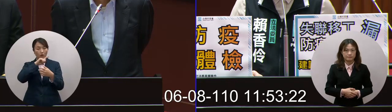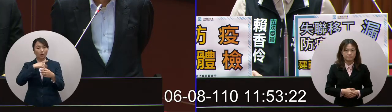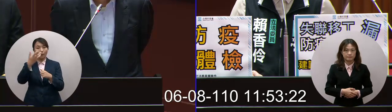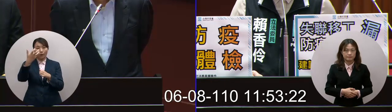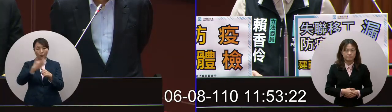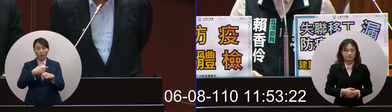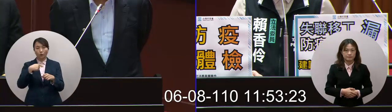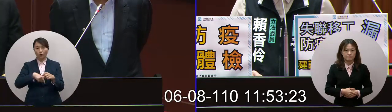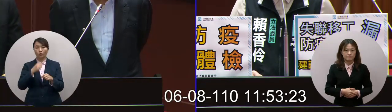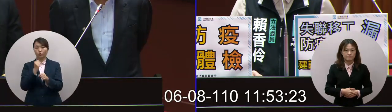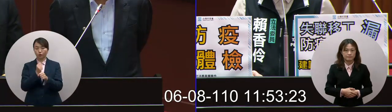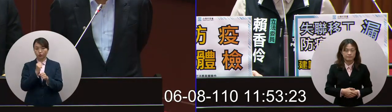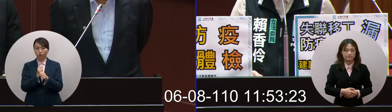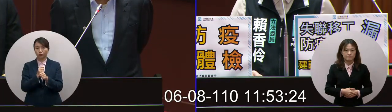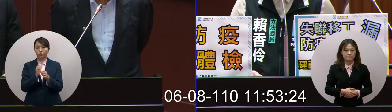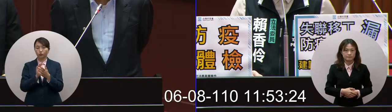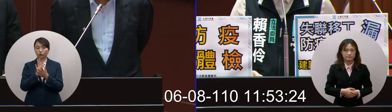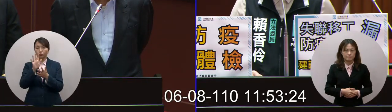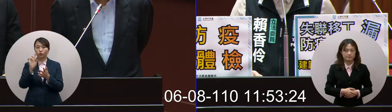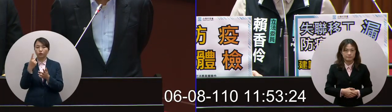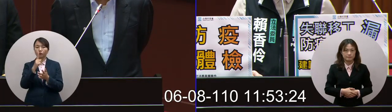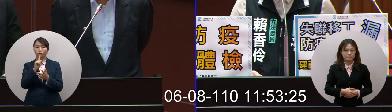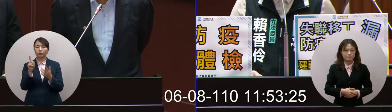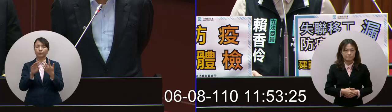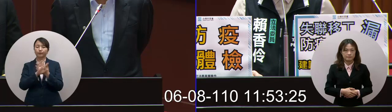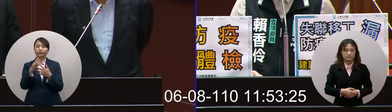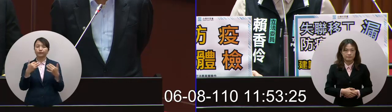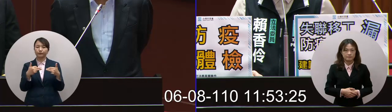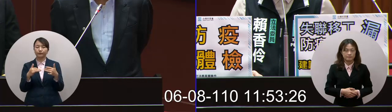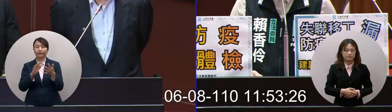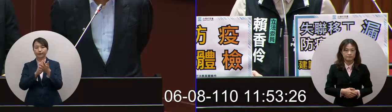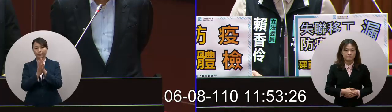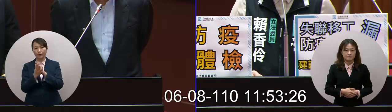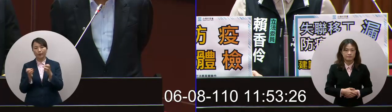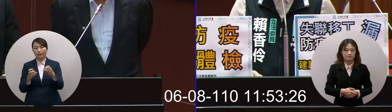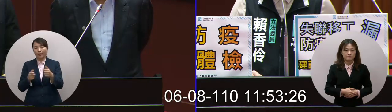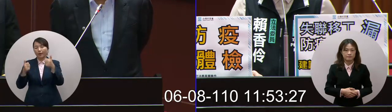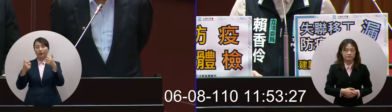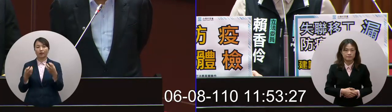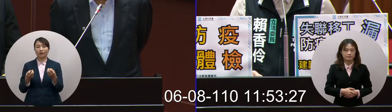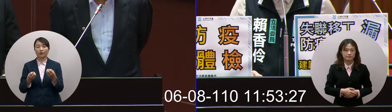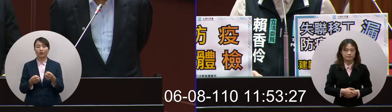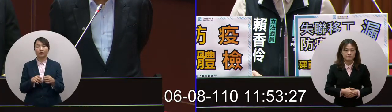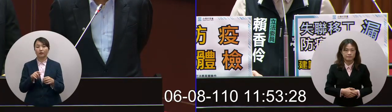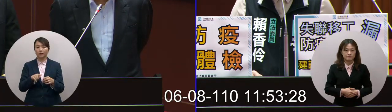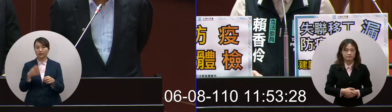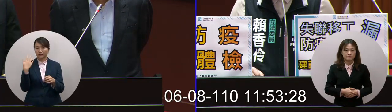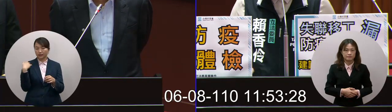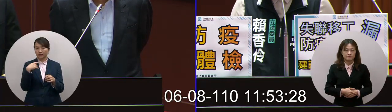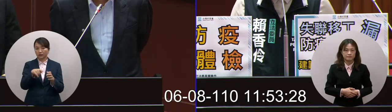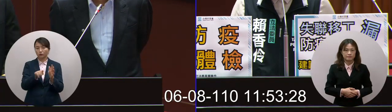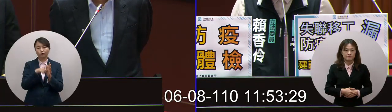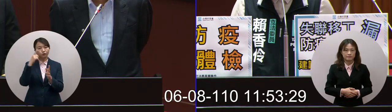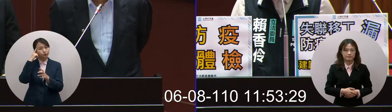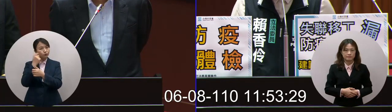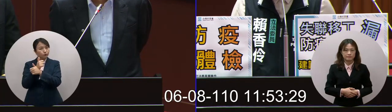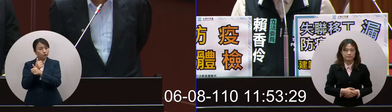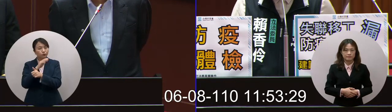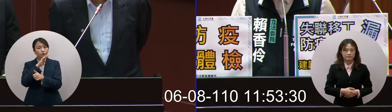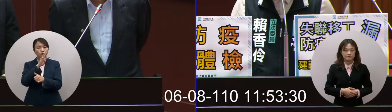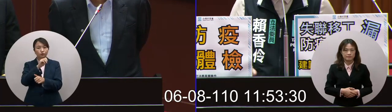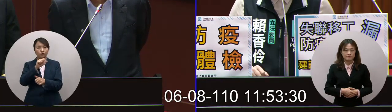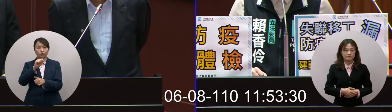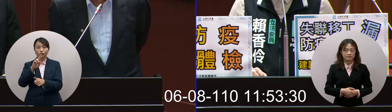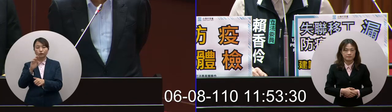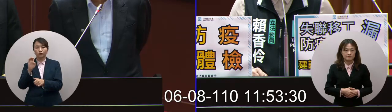权制造，那后来也因为有一些的因素，后来就没有谈成。那个时候没有考虑要做 mRNA，